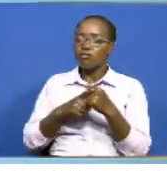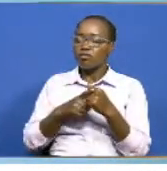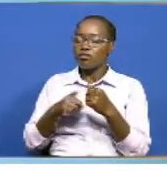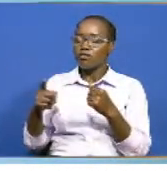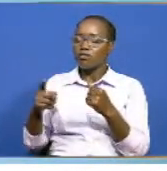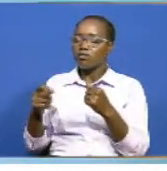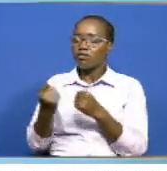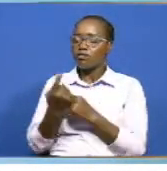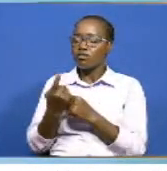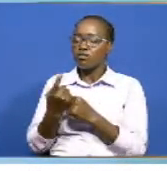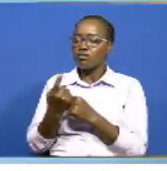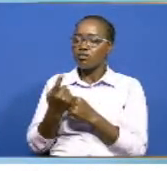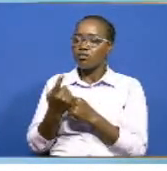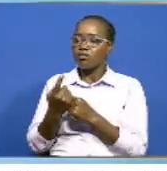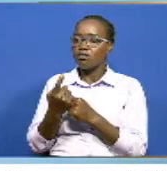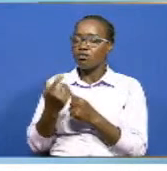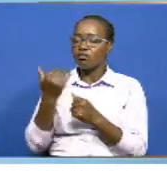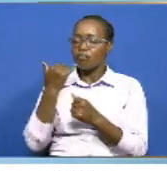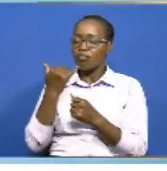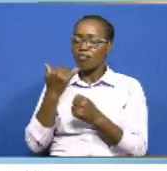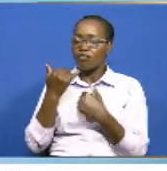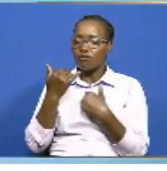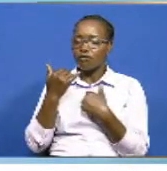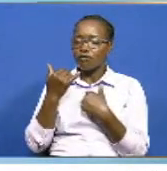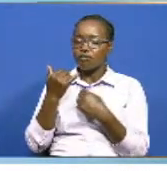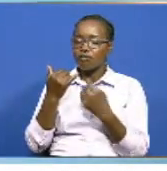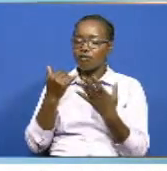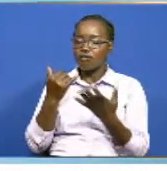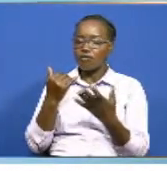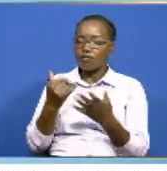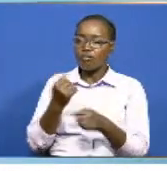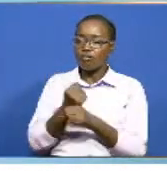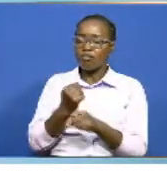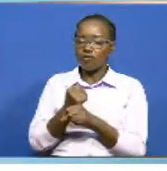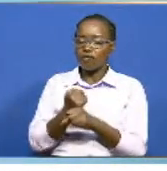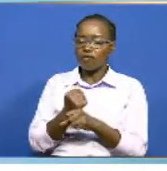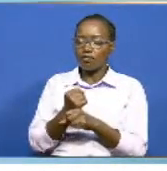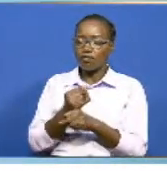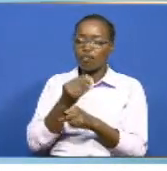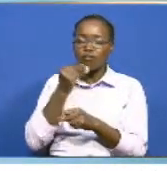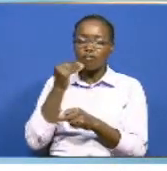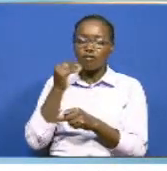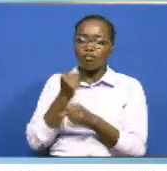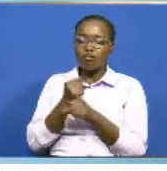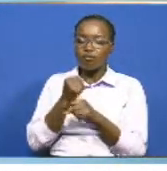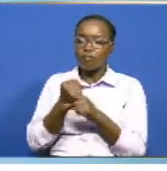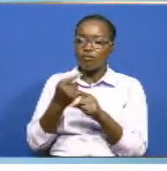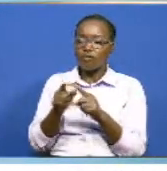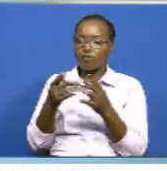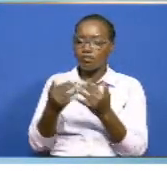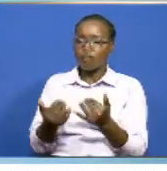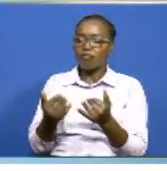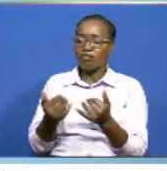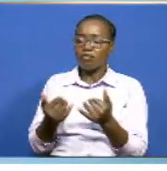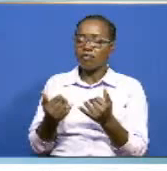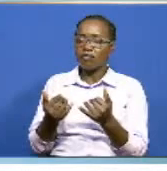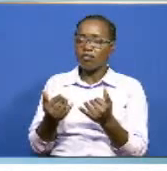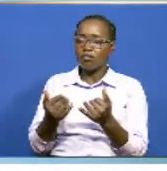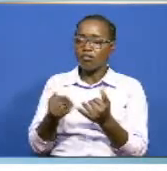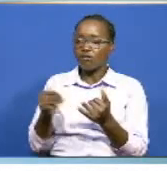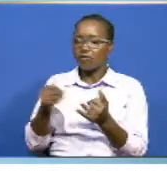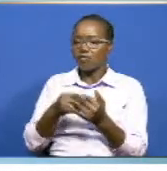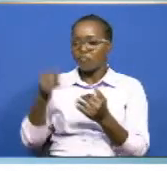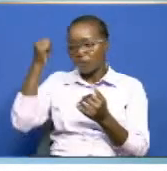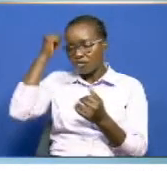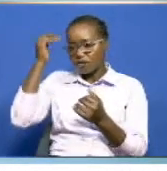naomba nikusaidie simu yangu utumie kufanya mambo ya classwork. Lakini sisi unapata kuna wanafunzi wengi